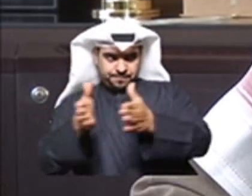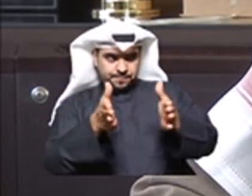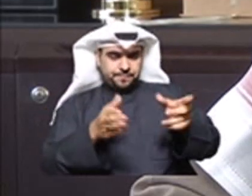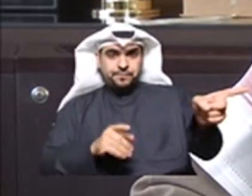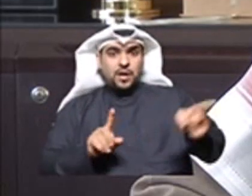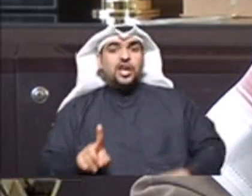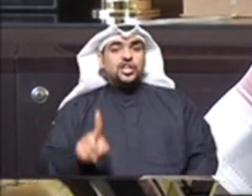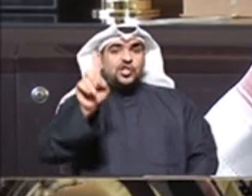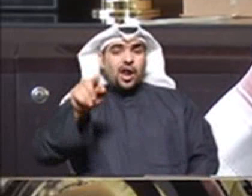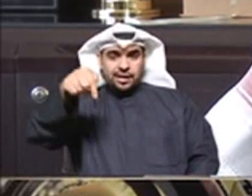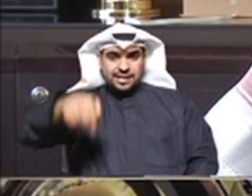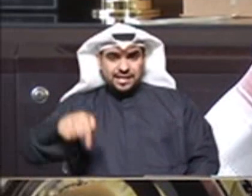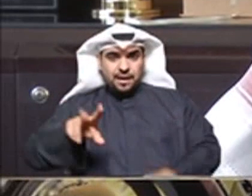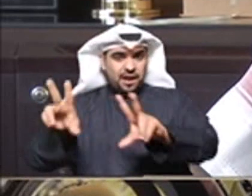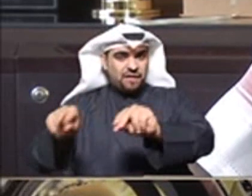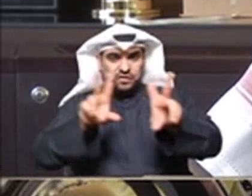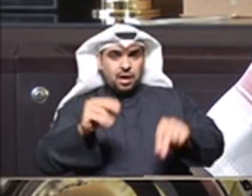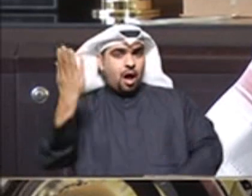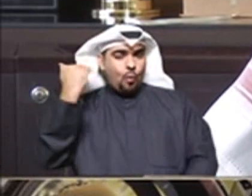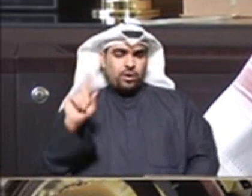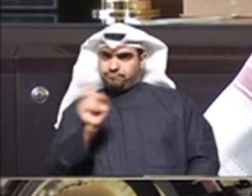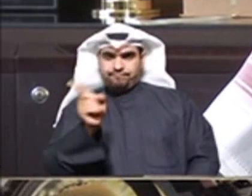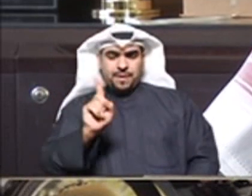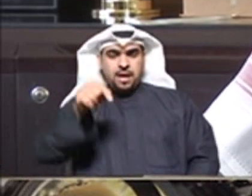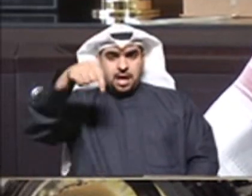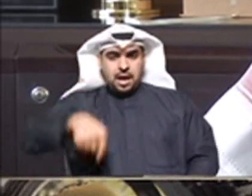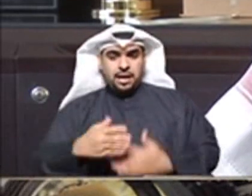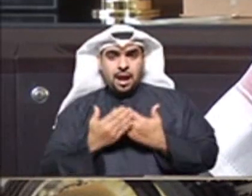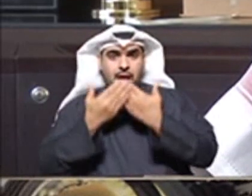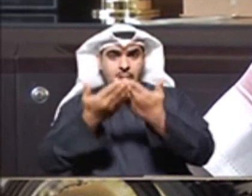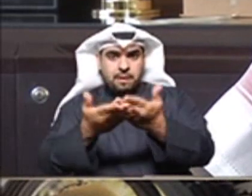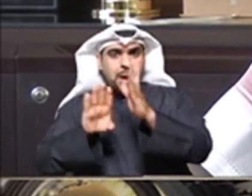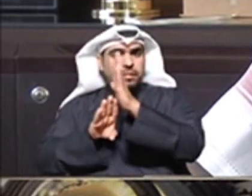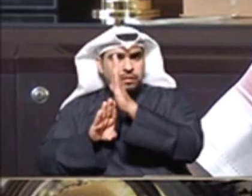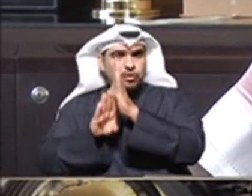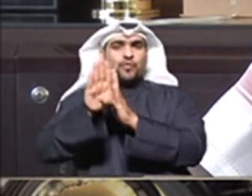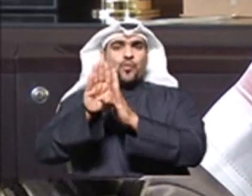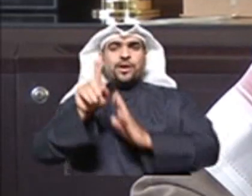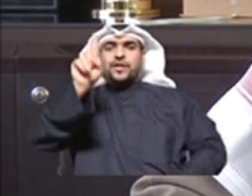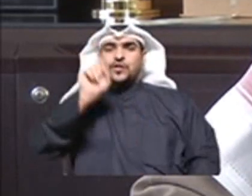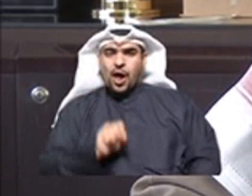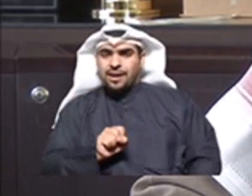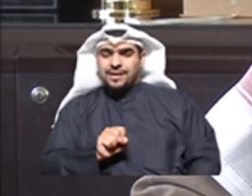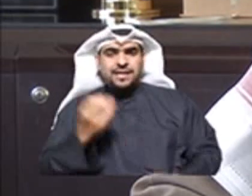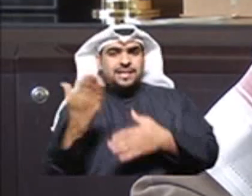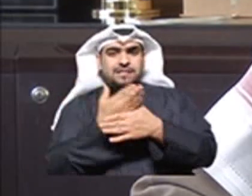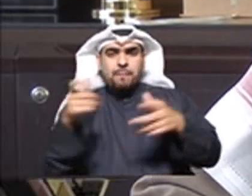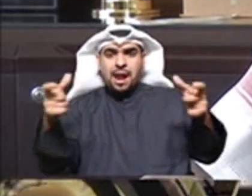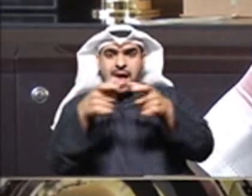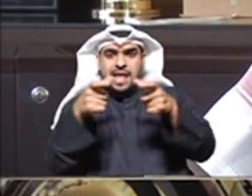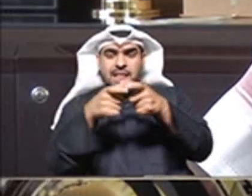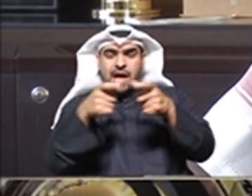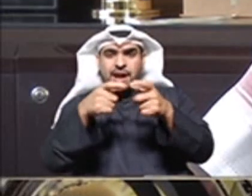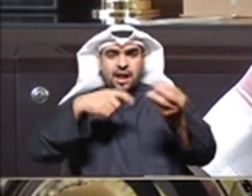للخدمات، جميع الخدمات اليوم صار الحج وإدارة الحج من خلال برنامج الحج